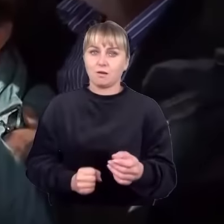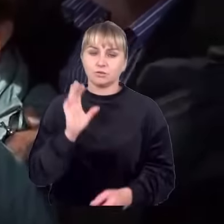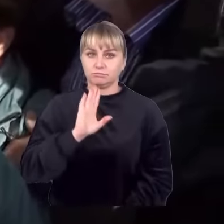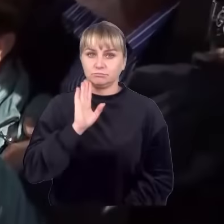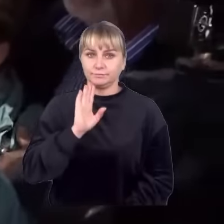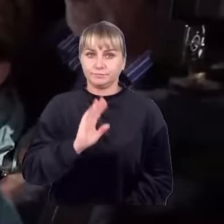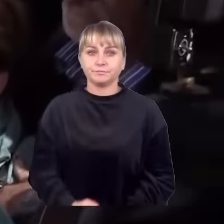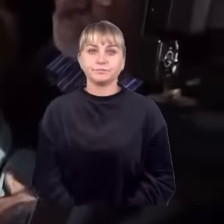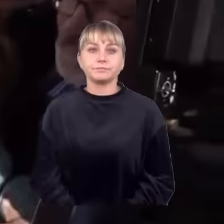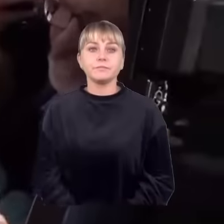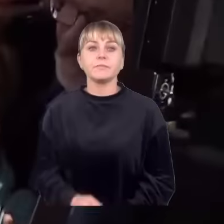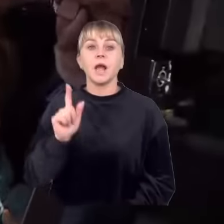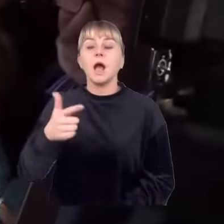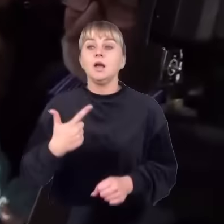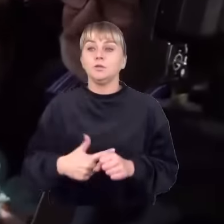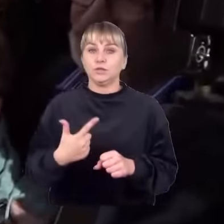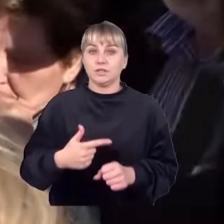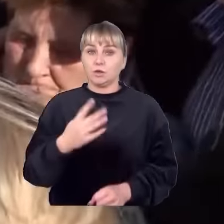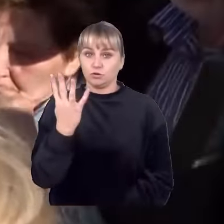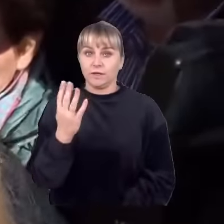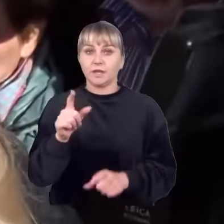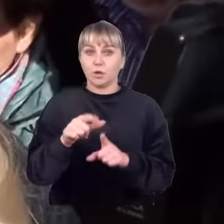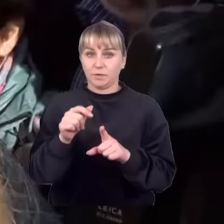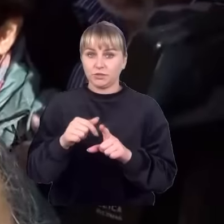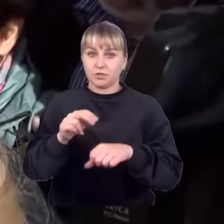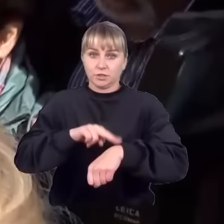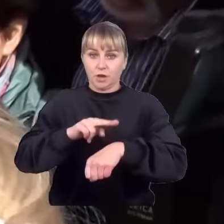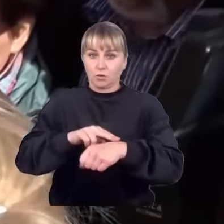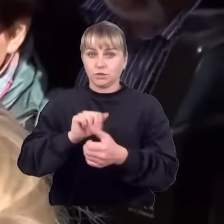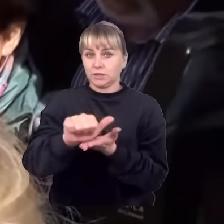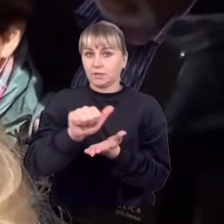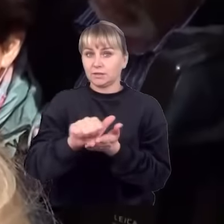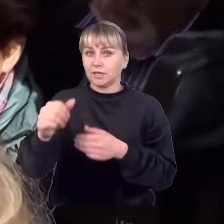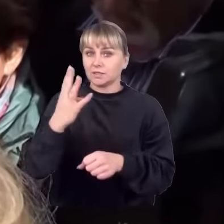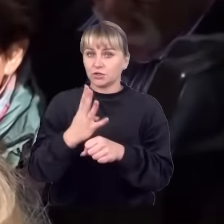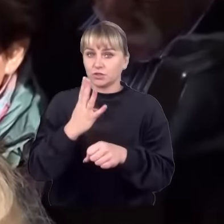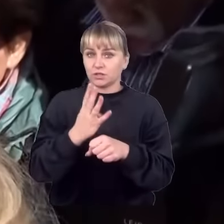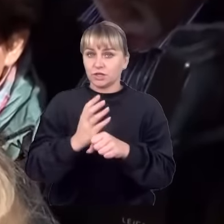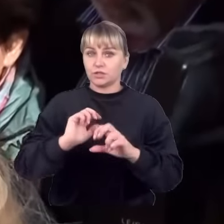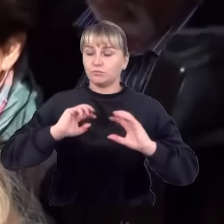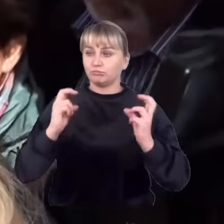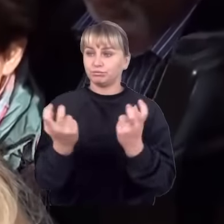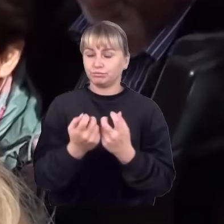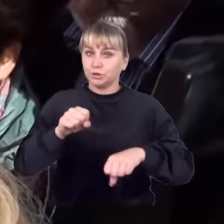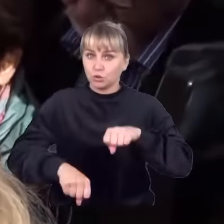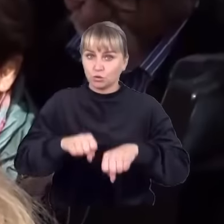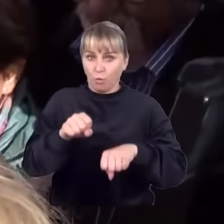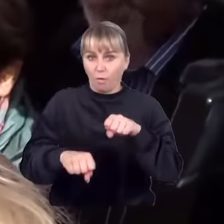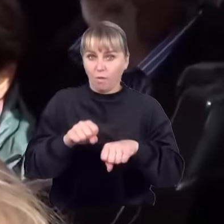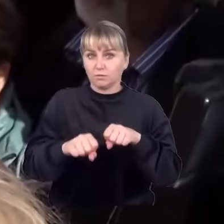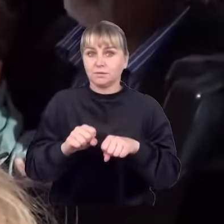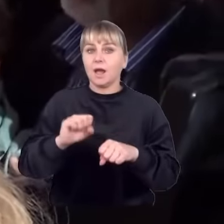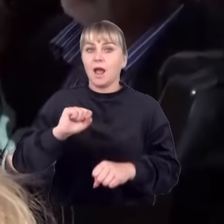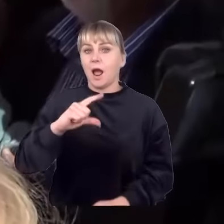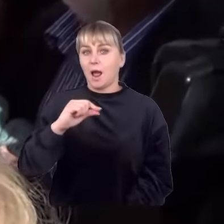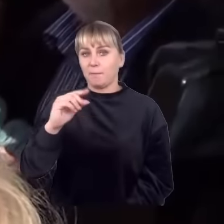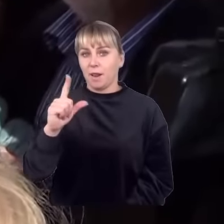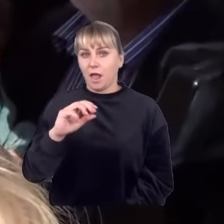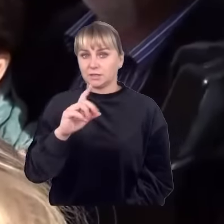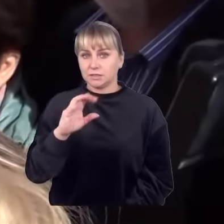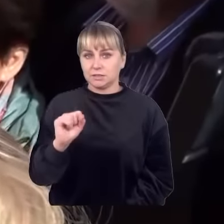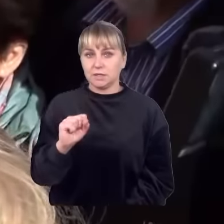Natomiast 24 października o 11:40 zbierze się sąd apelacyjny, który będzie kontrolował